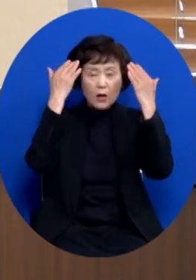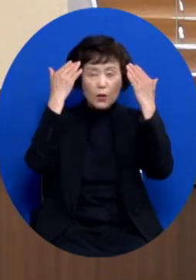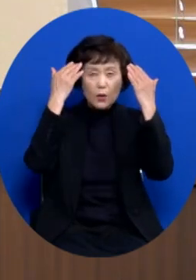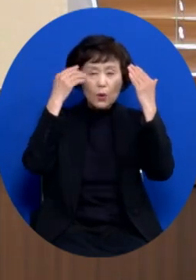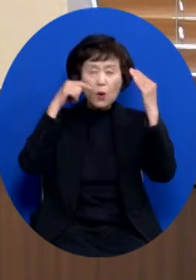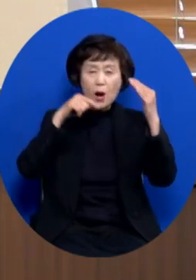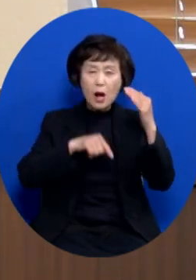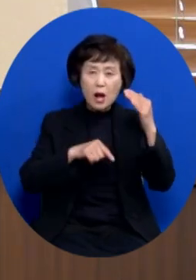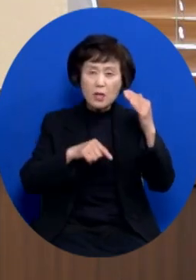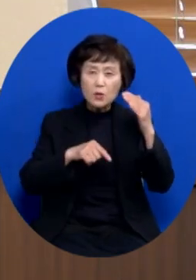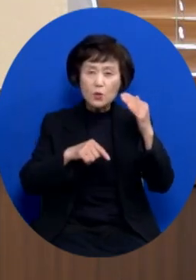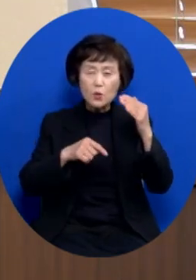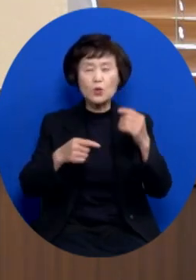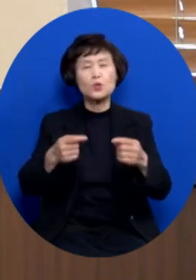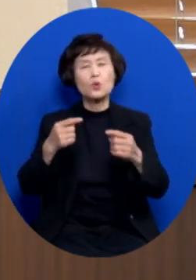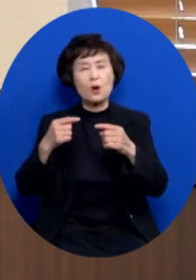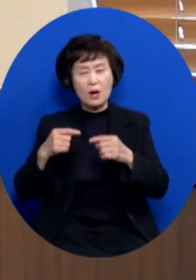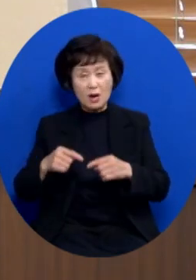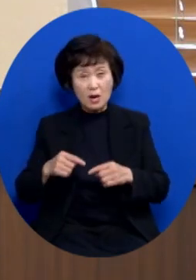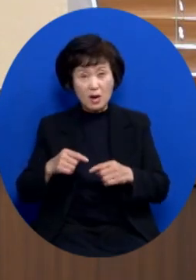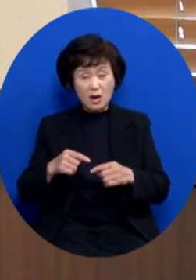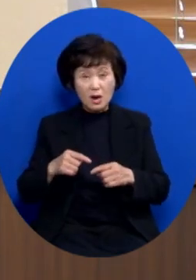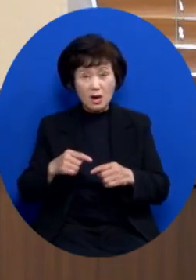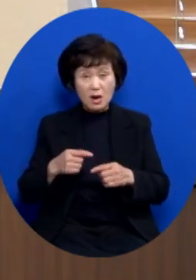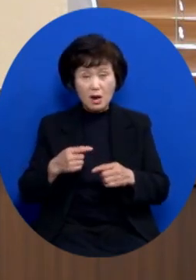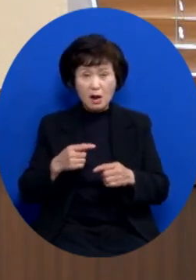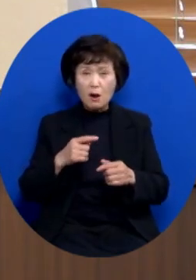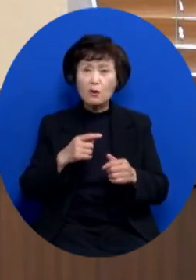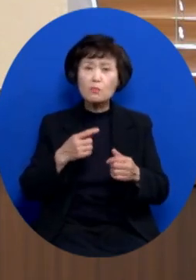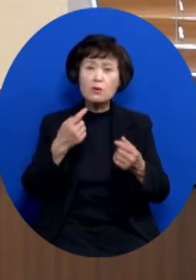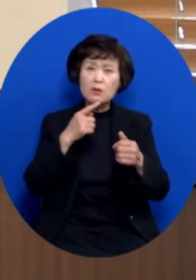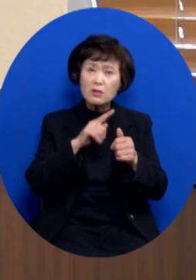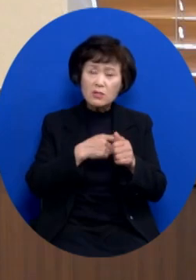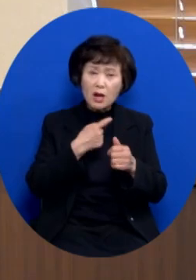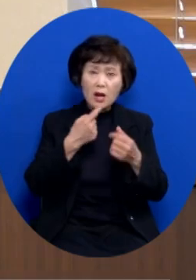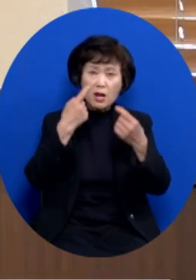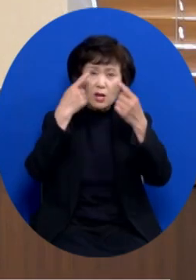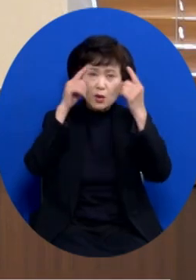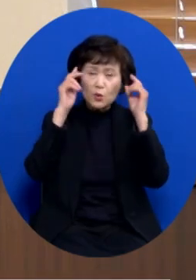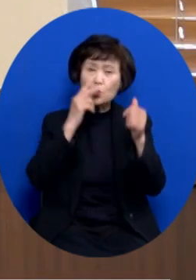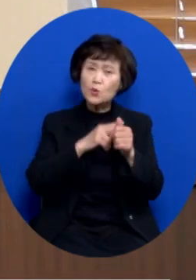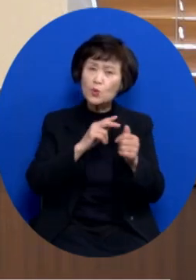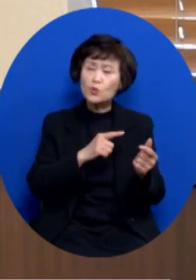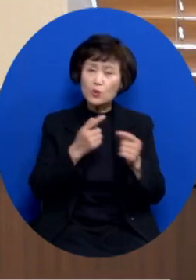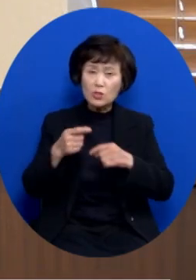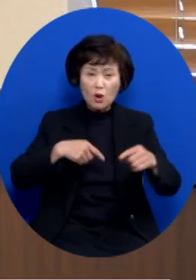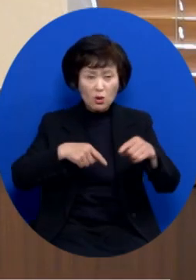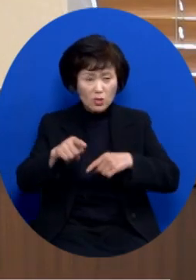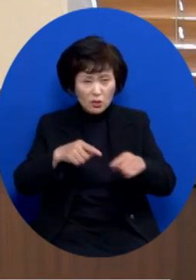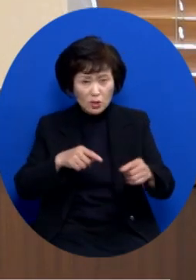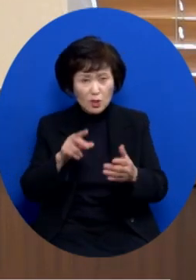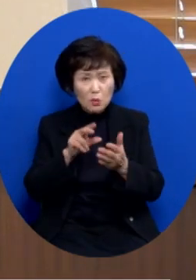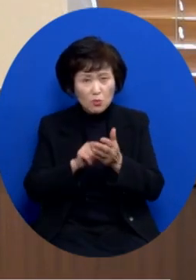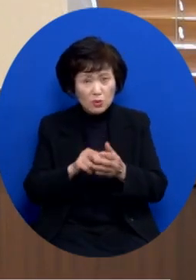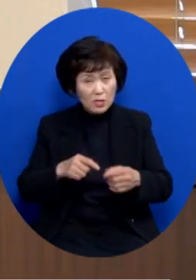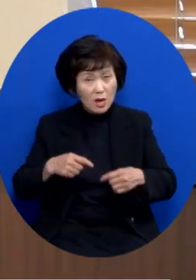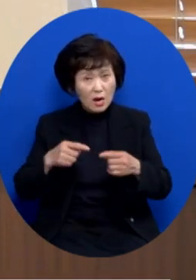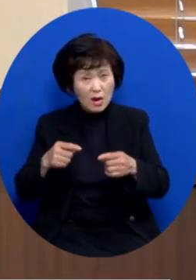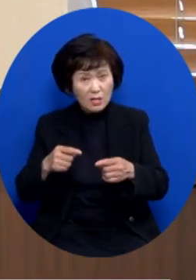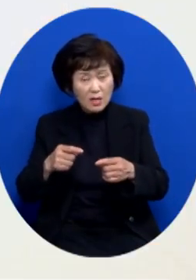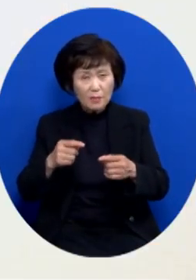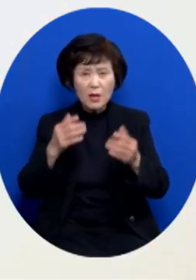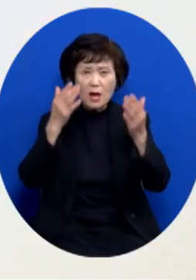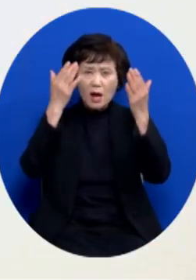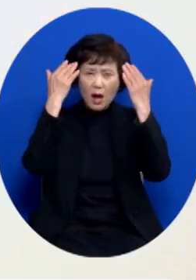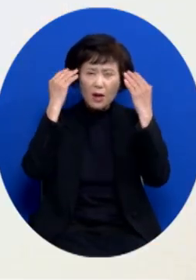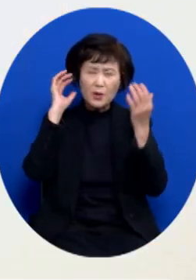들어오게 되면 그러면 교수들도 결국은 정치에 줄을 서야 되고 학교가 혼란스럽게 되는 게